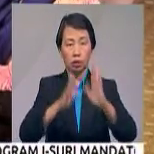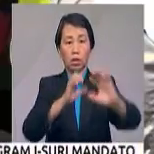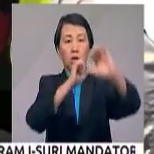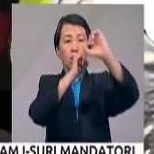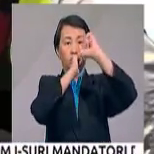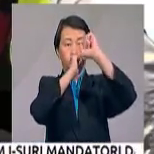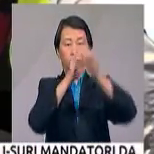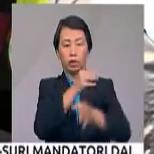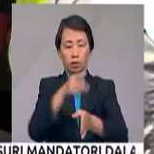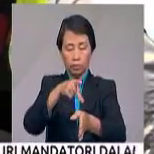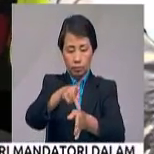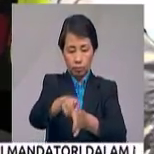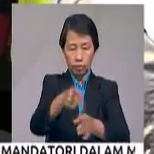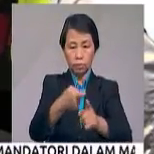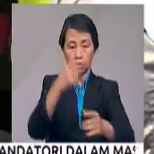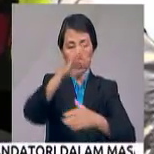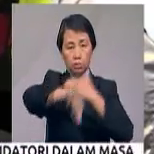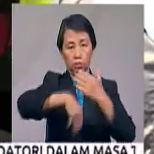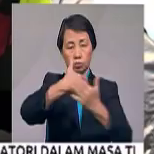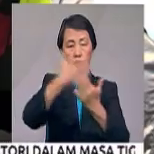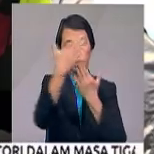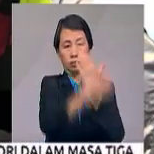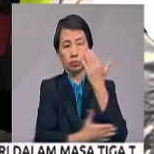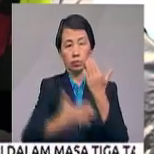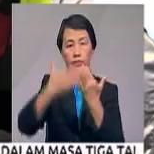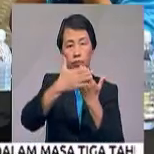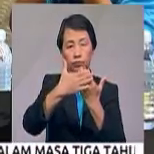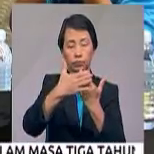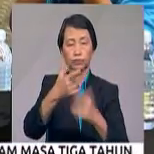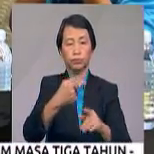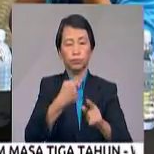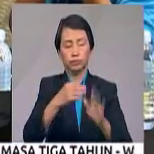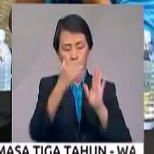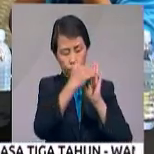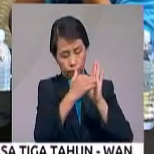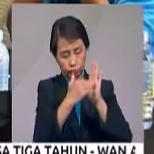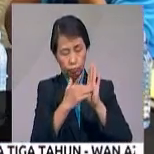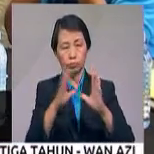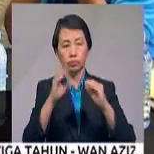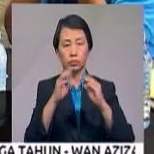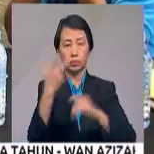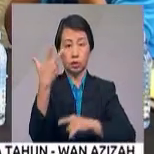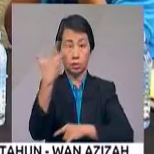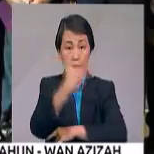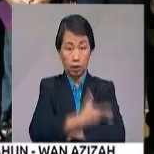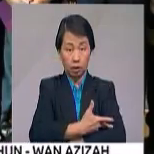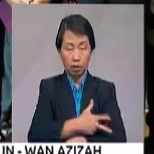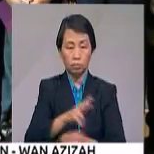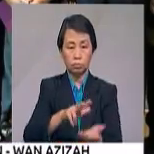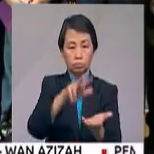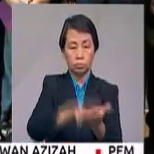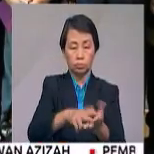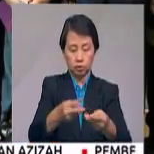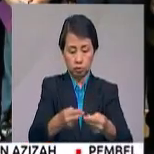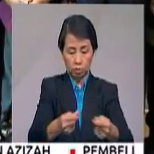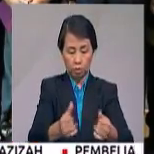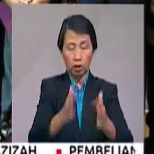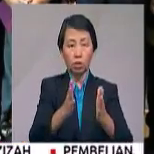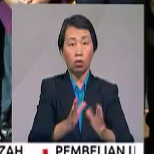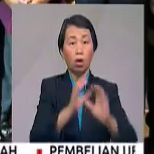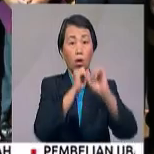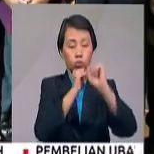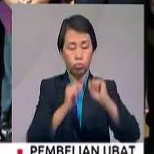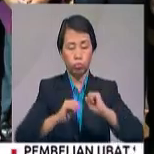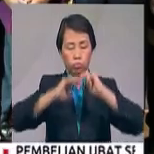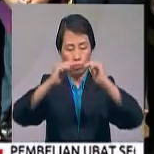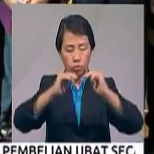dan profesional dari seluruh Semenanjung. Antara intipati persidangan tiga hari itu meliputi pengiktirafan Tanah Orang Asli,